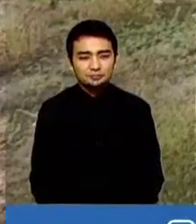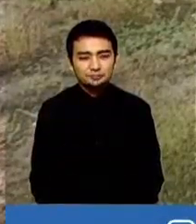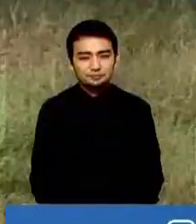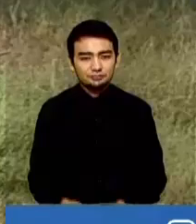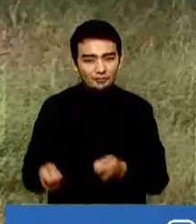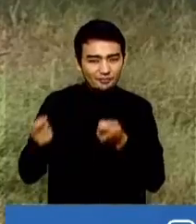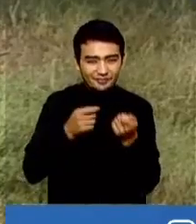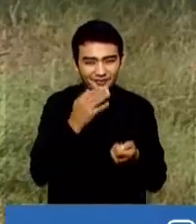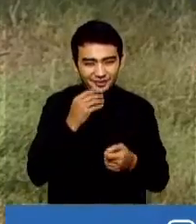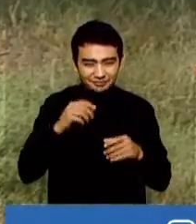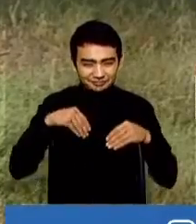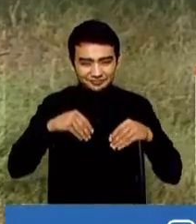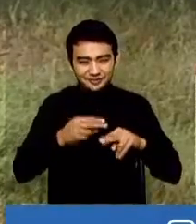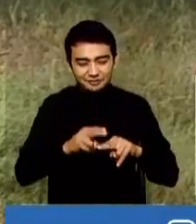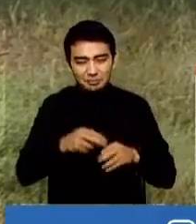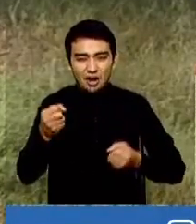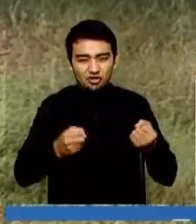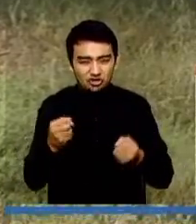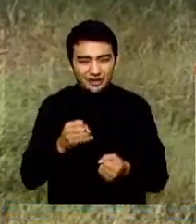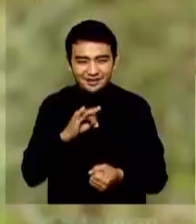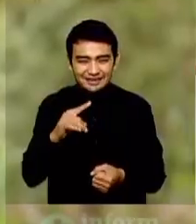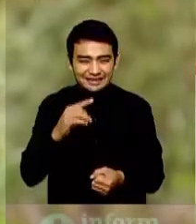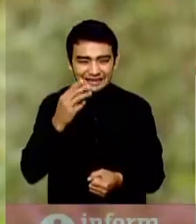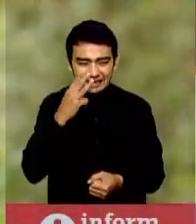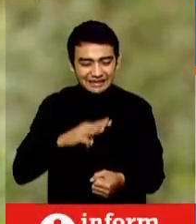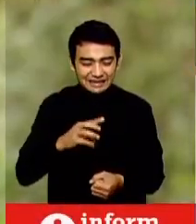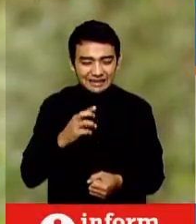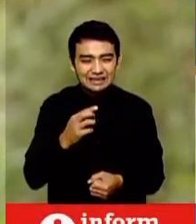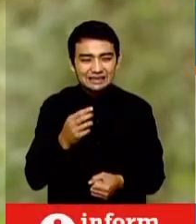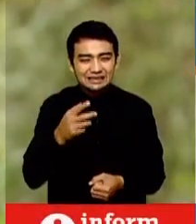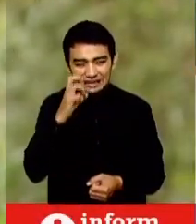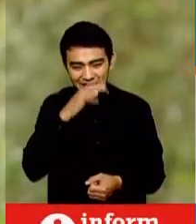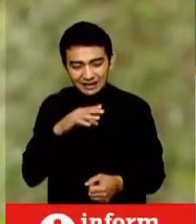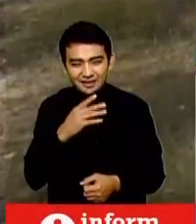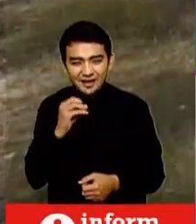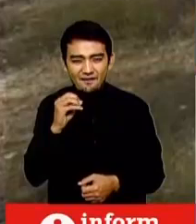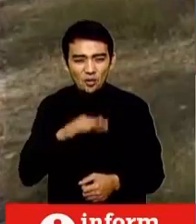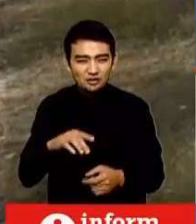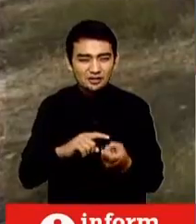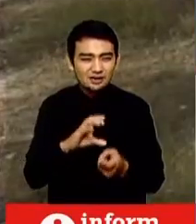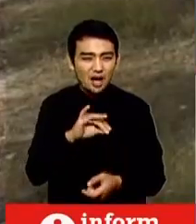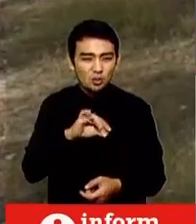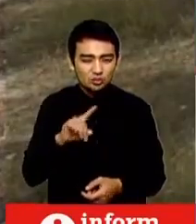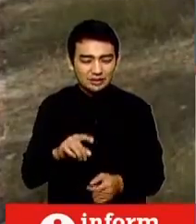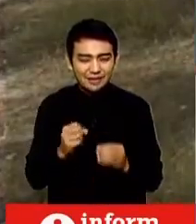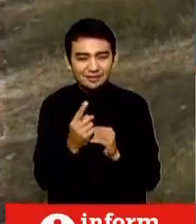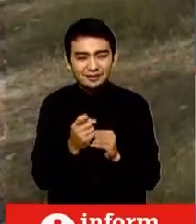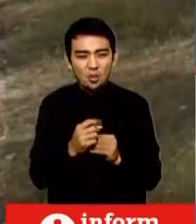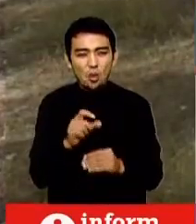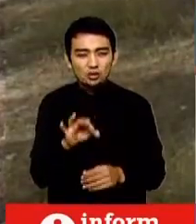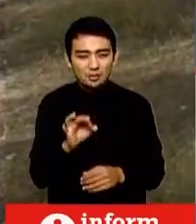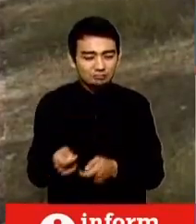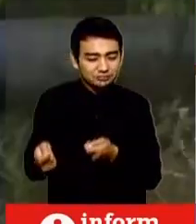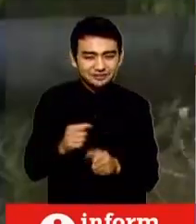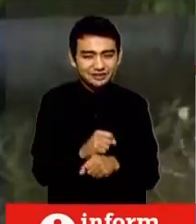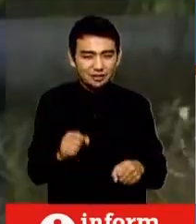Завозить пшеницу автомобильным транспортом из третьих стран и стран Евразийского экономического союза нельзя будет с 11 октября, а запрет по